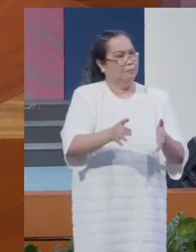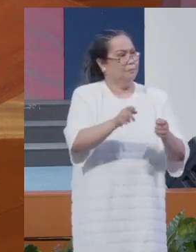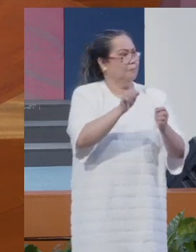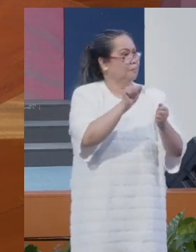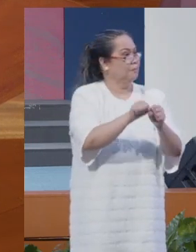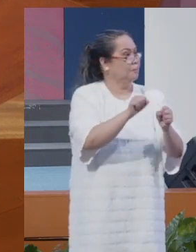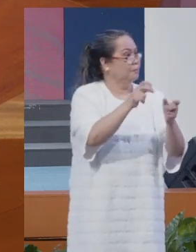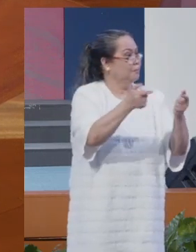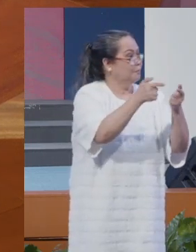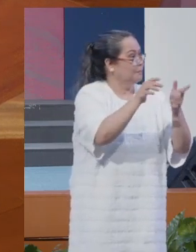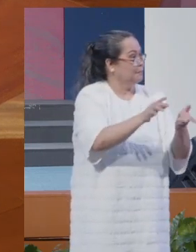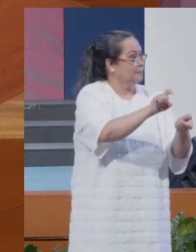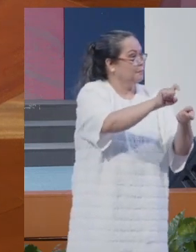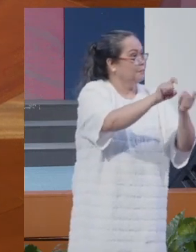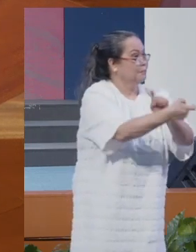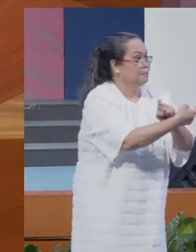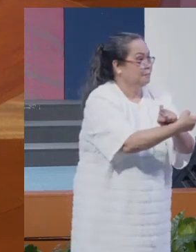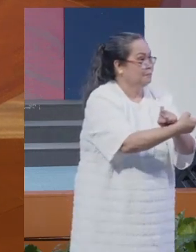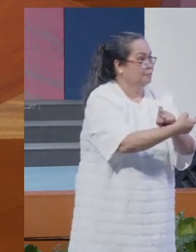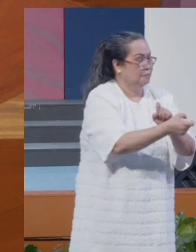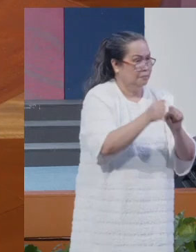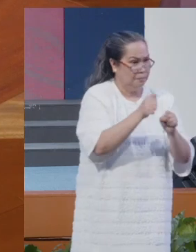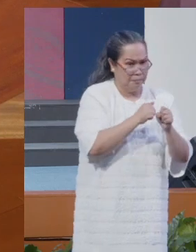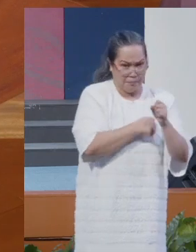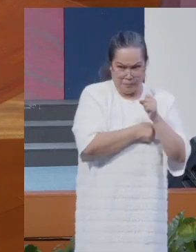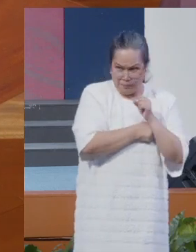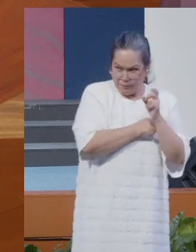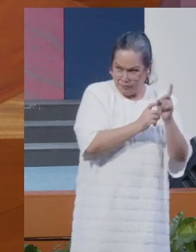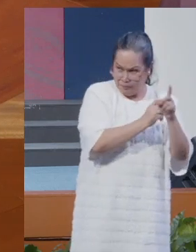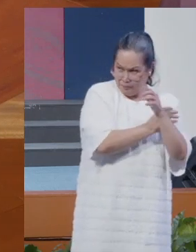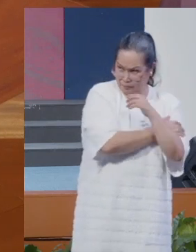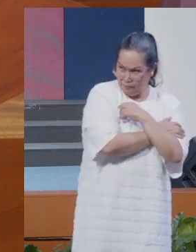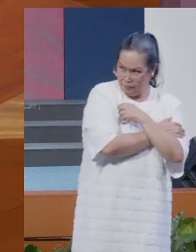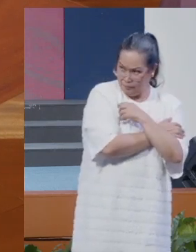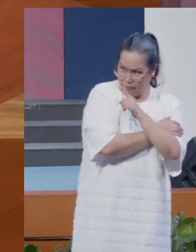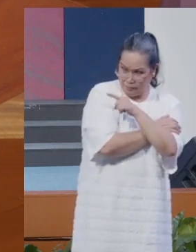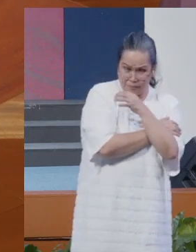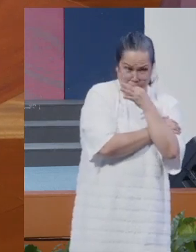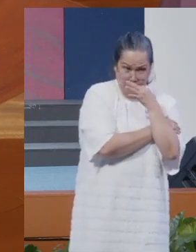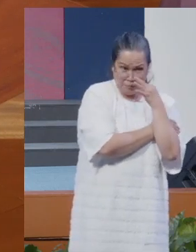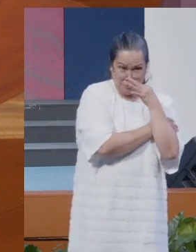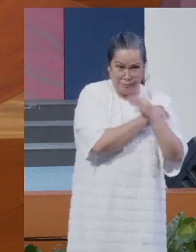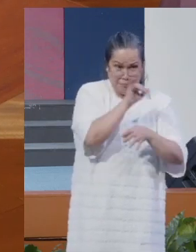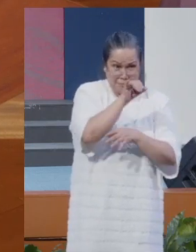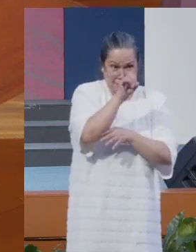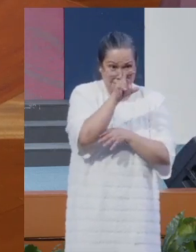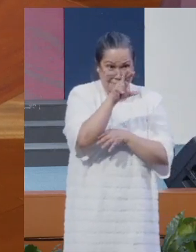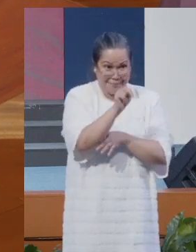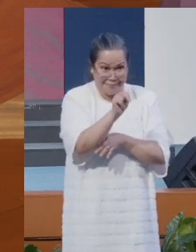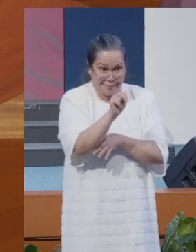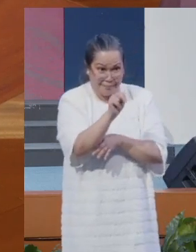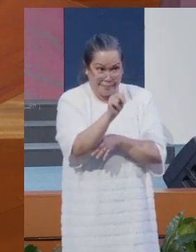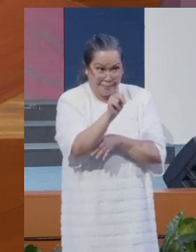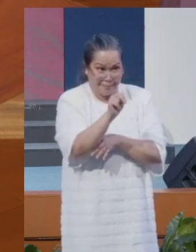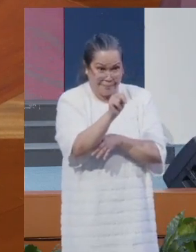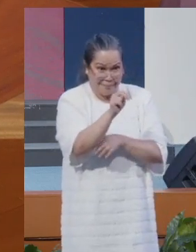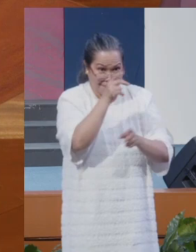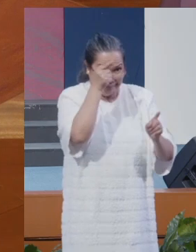ni Juan na magtanong sa kanya tungkol sa pag-aayuno. Kasi si John, ang